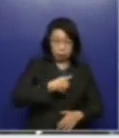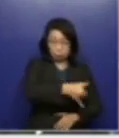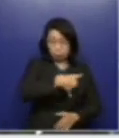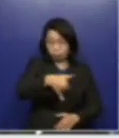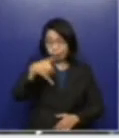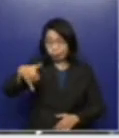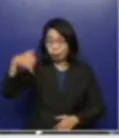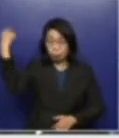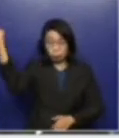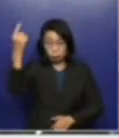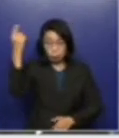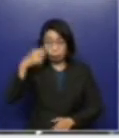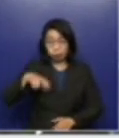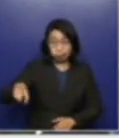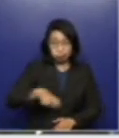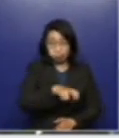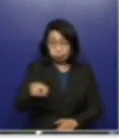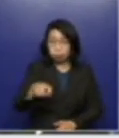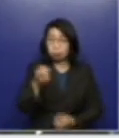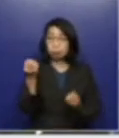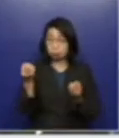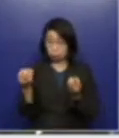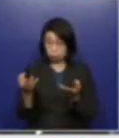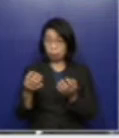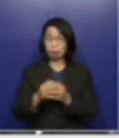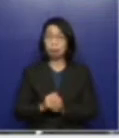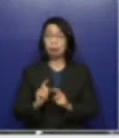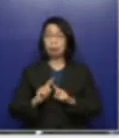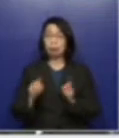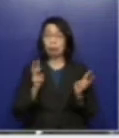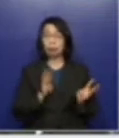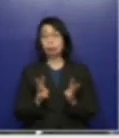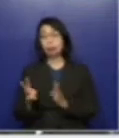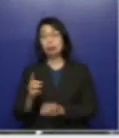งตั้งข้อสังเกตไปนะครับท่านครับอันนี้คือมาตรการเ